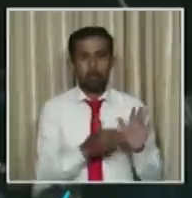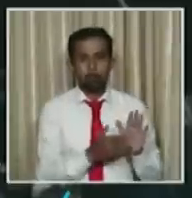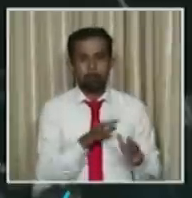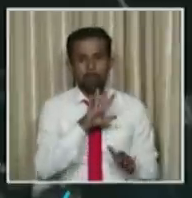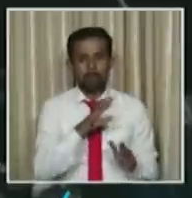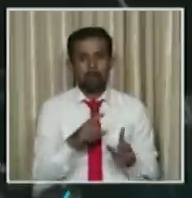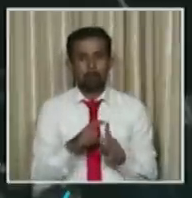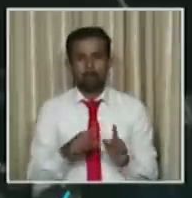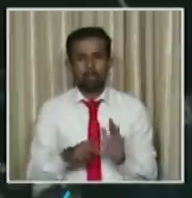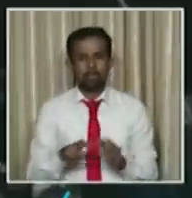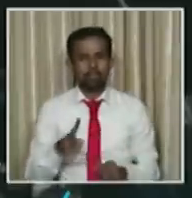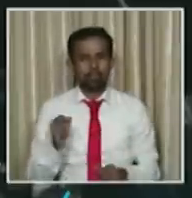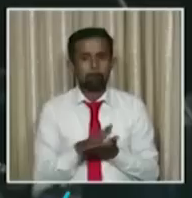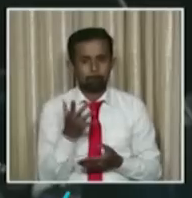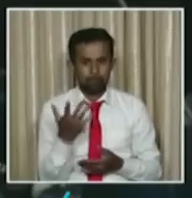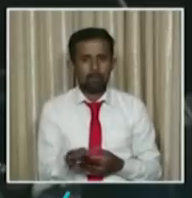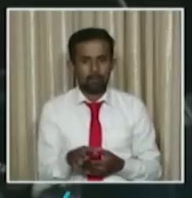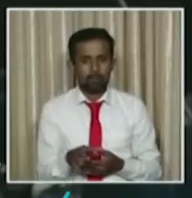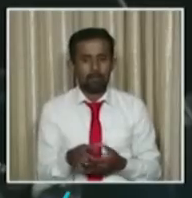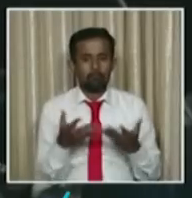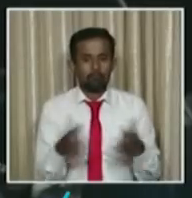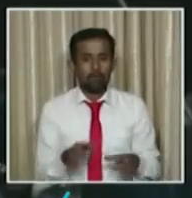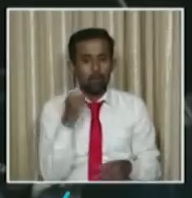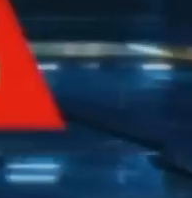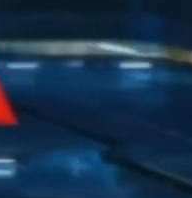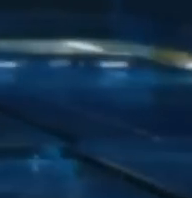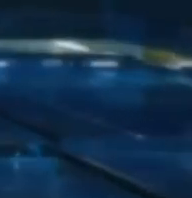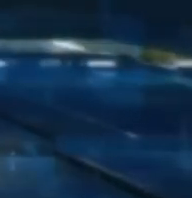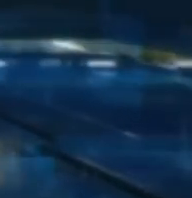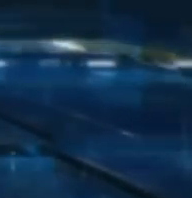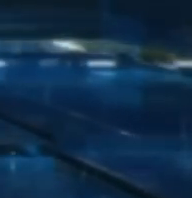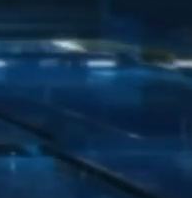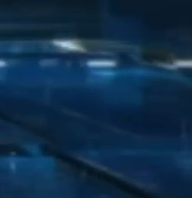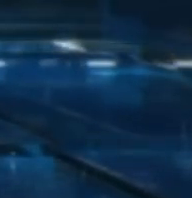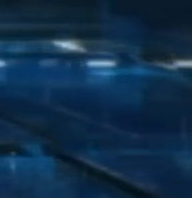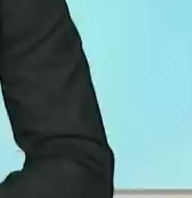ඩොලර් මිලියන 250යි එක එක කතාවලින් මේන් වෙච්ච දේ හොයාගන්න පරීක්ෂණ කරන්න ඕනේ.